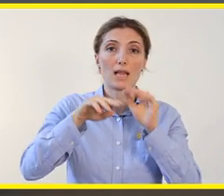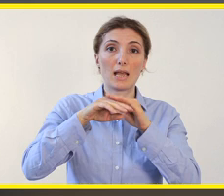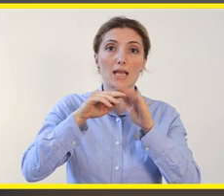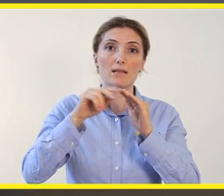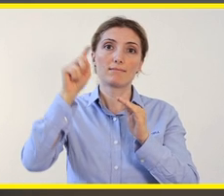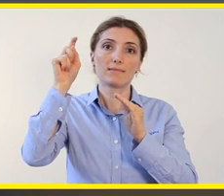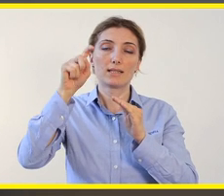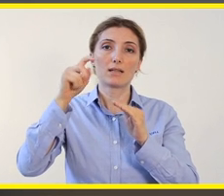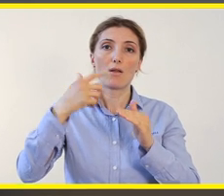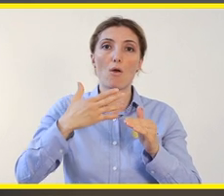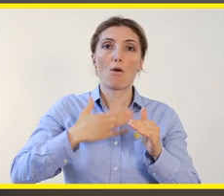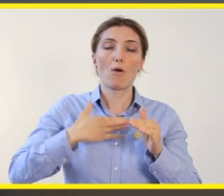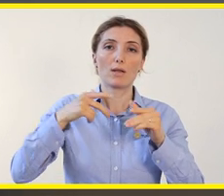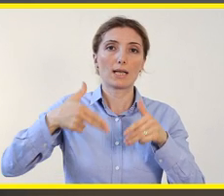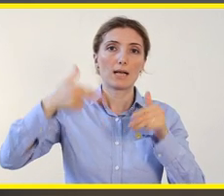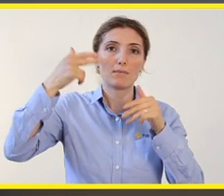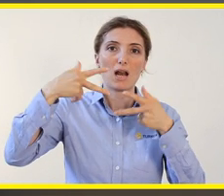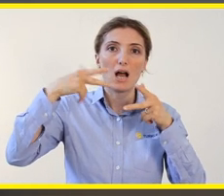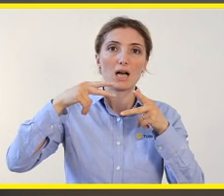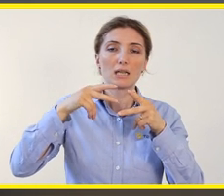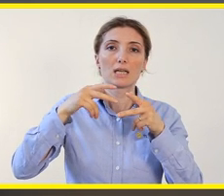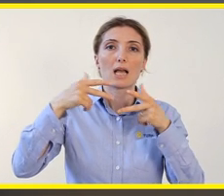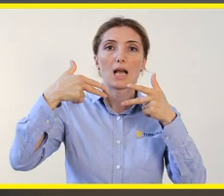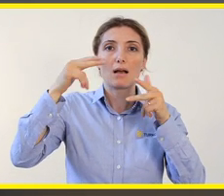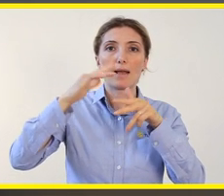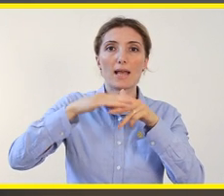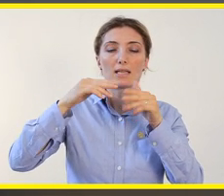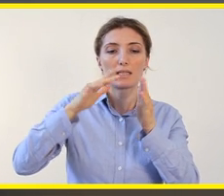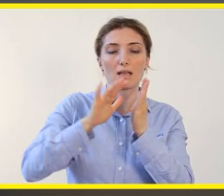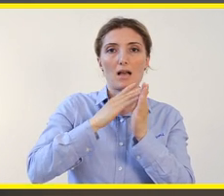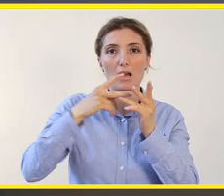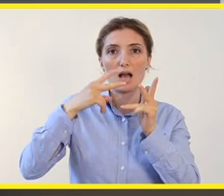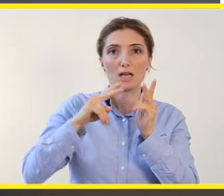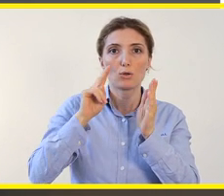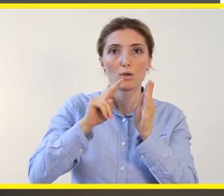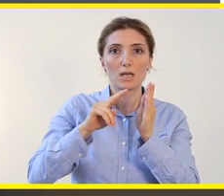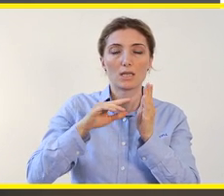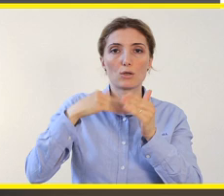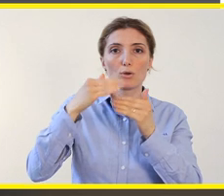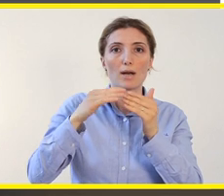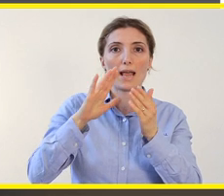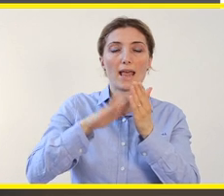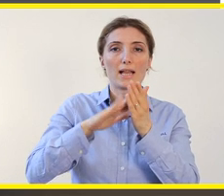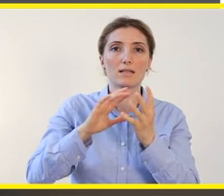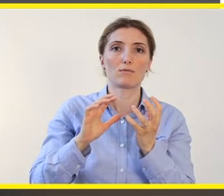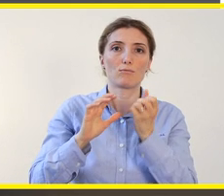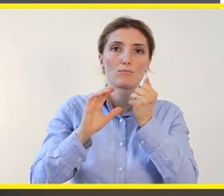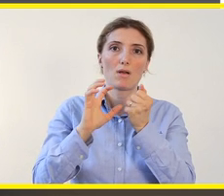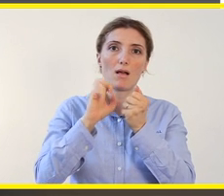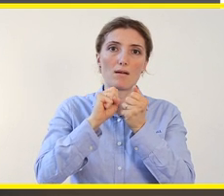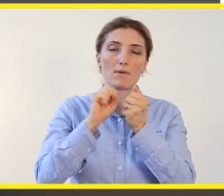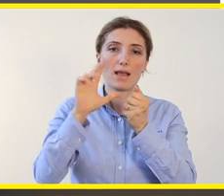ikonunu tıklayın. Ön kameranız açıkken kameraya elinizi açık şekilde gösterdikten sonra elinizi kapatarak yumruk haline